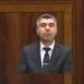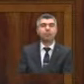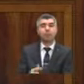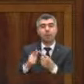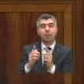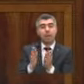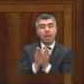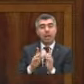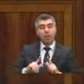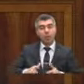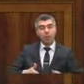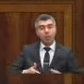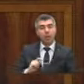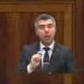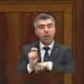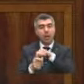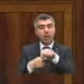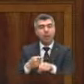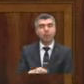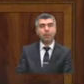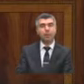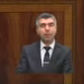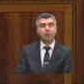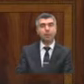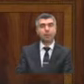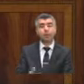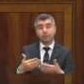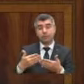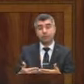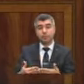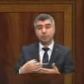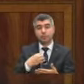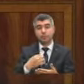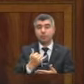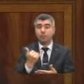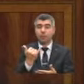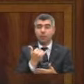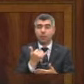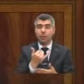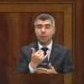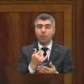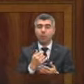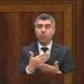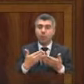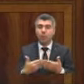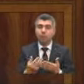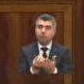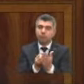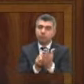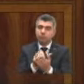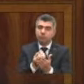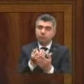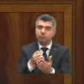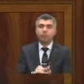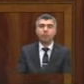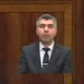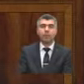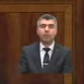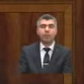التمدرس بالوسط القروي، فسأخصص الحيز الأكبر لهذه المداخلة على